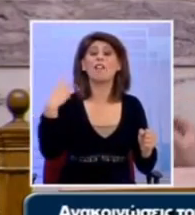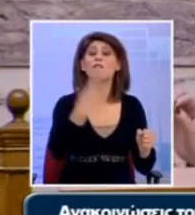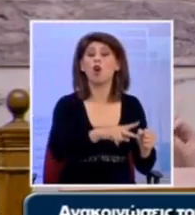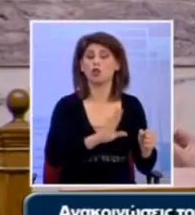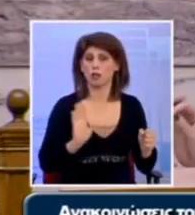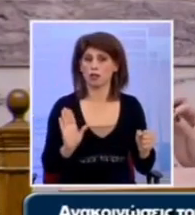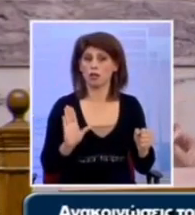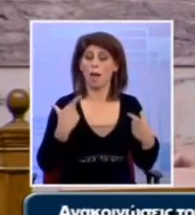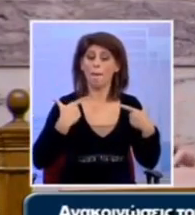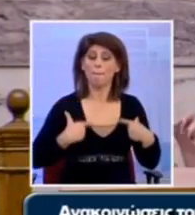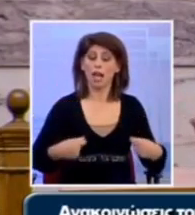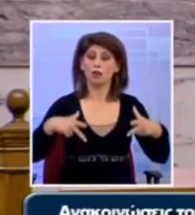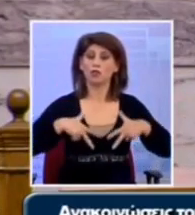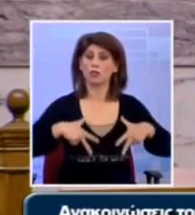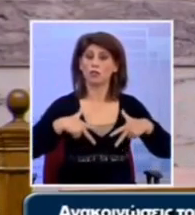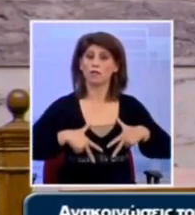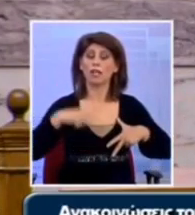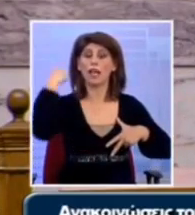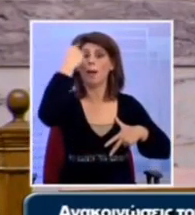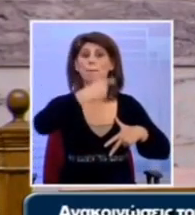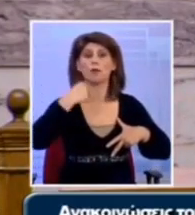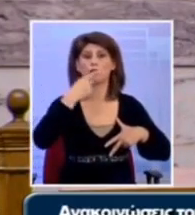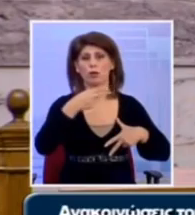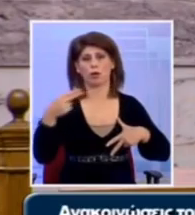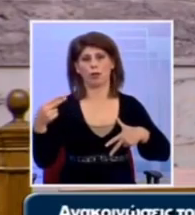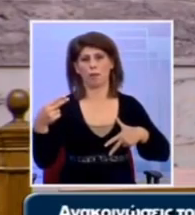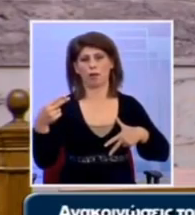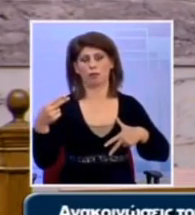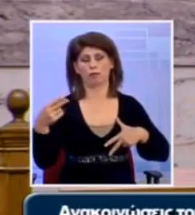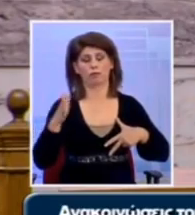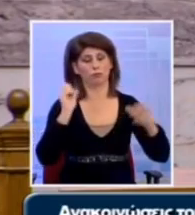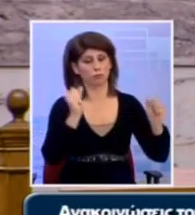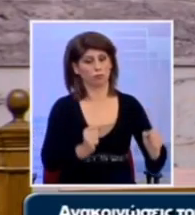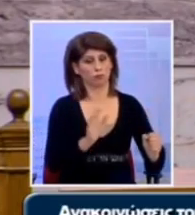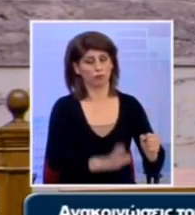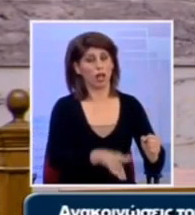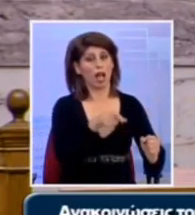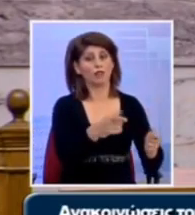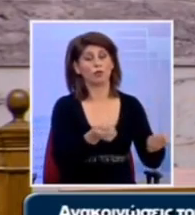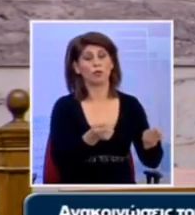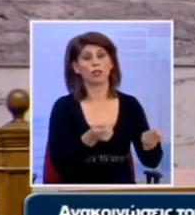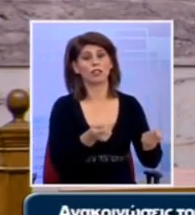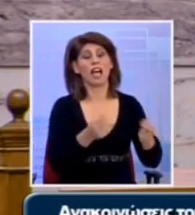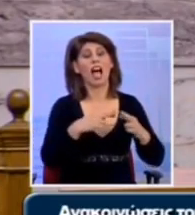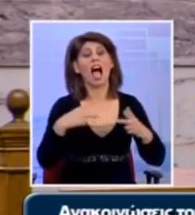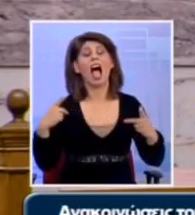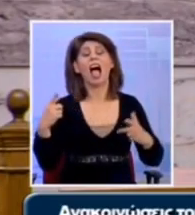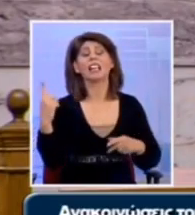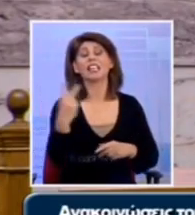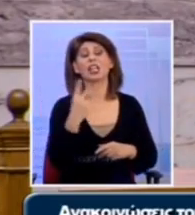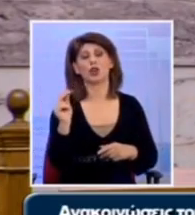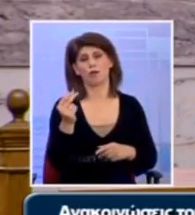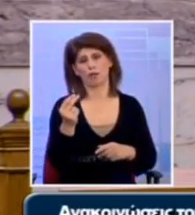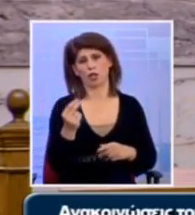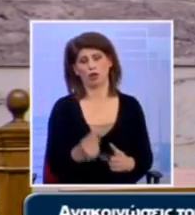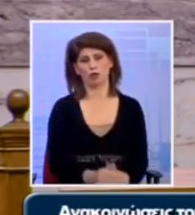σας, μέλος της κυβέρνησης επιπροσωπικού. Καθίστε κάτω. Αυτό που κάνετε είναι αντικοινοβουλευτικό.